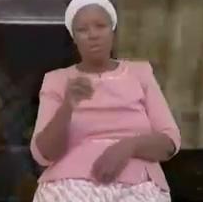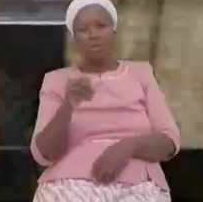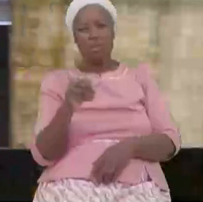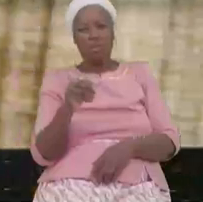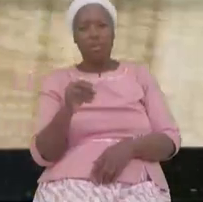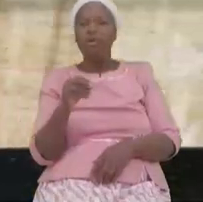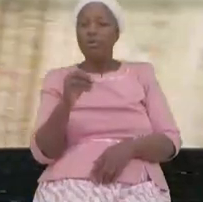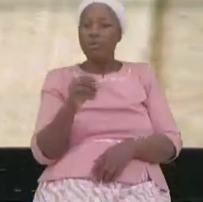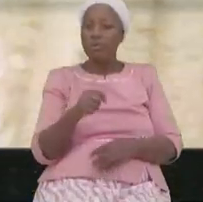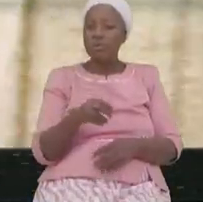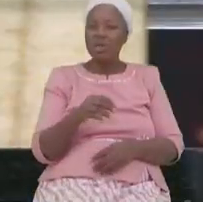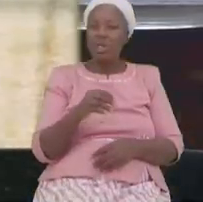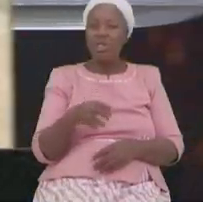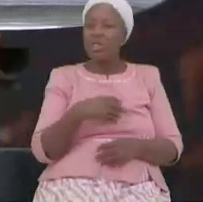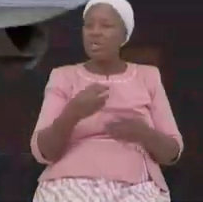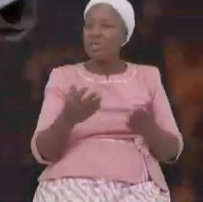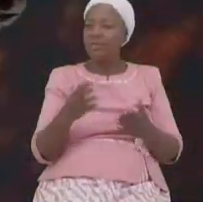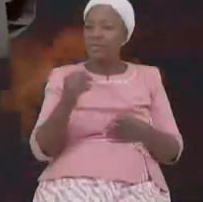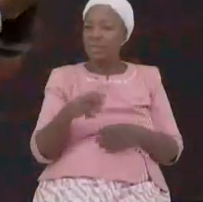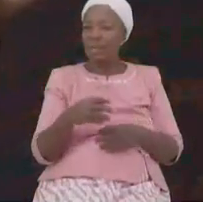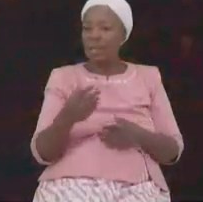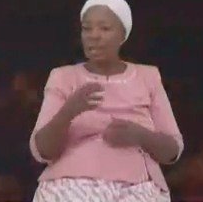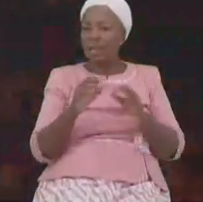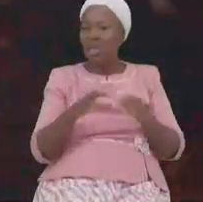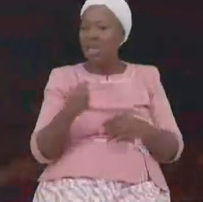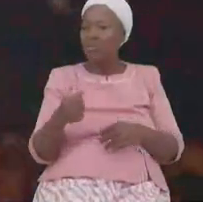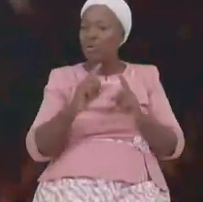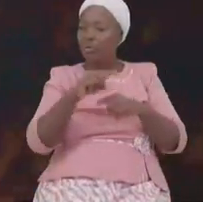disons de toute notre vie,